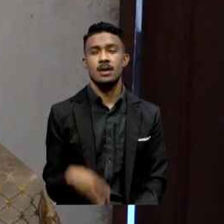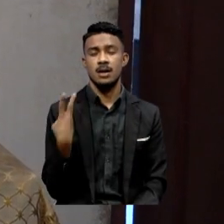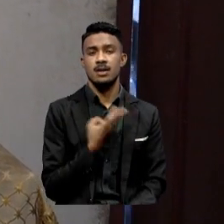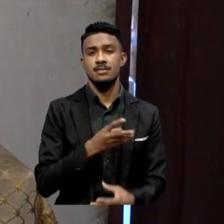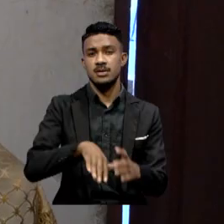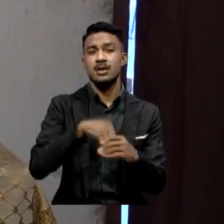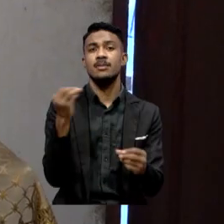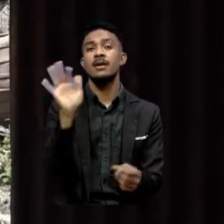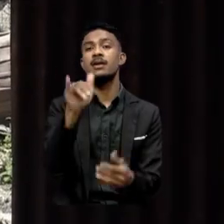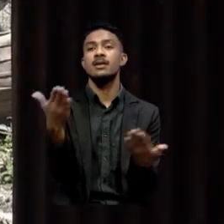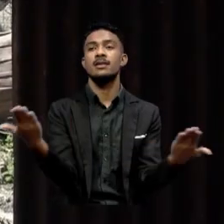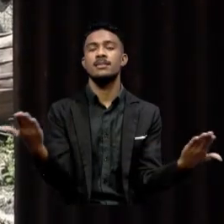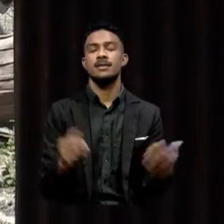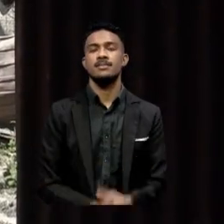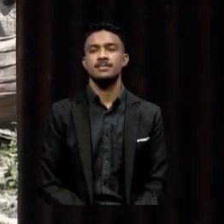be.